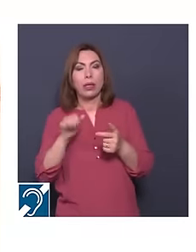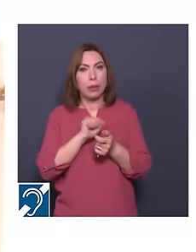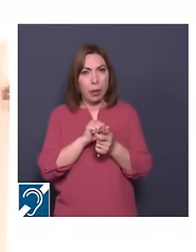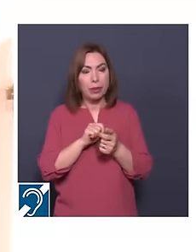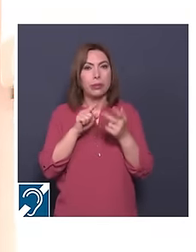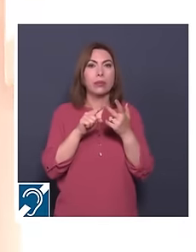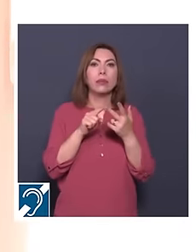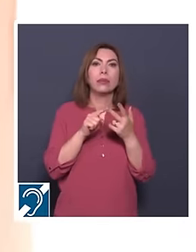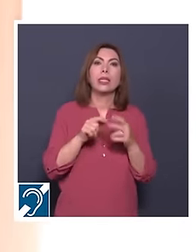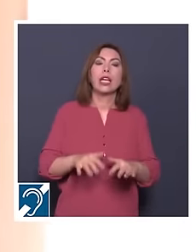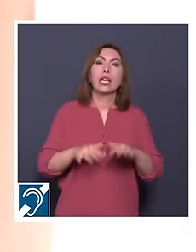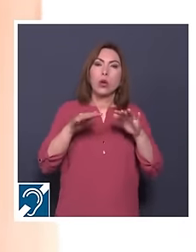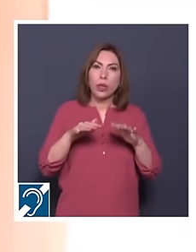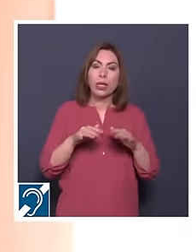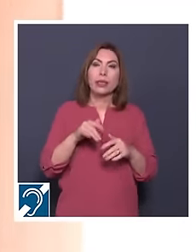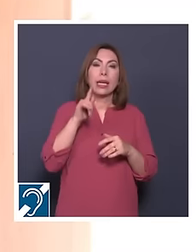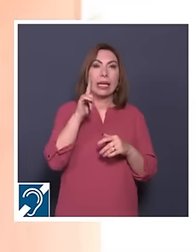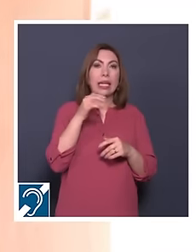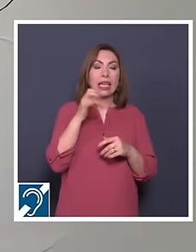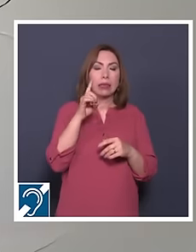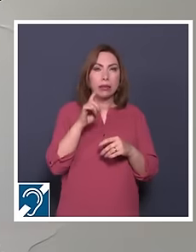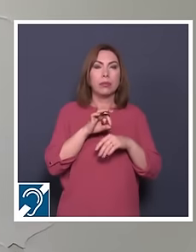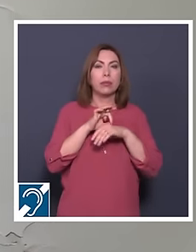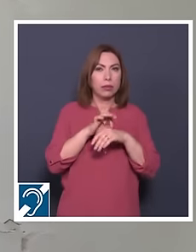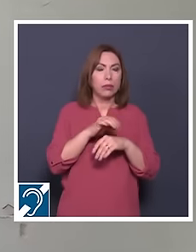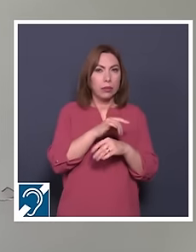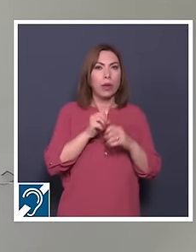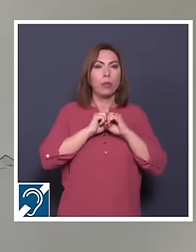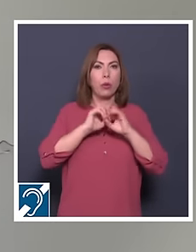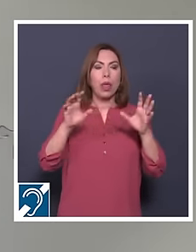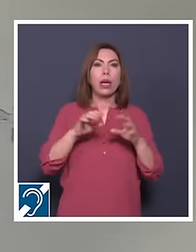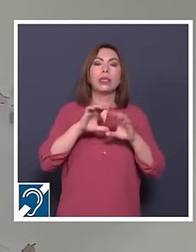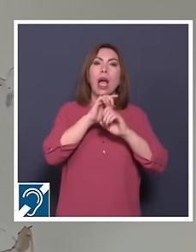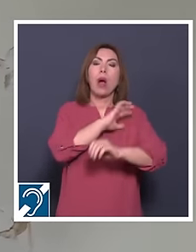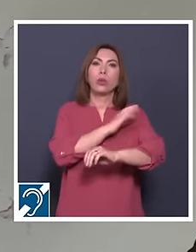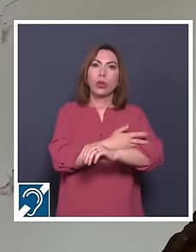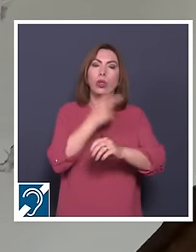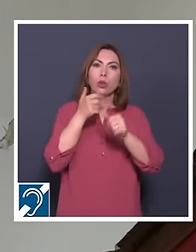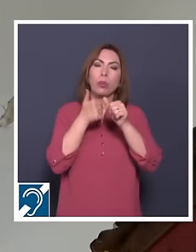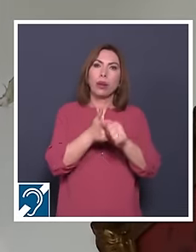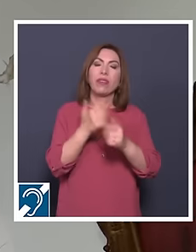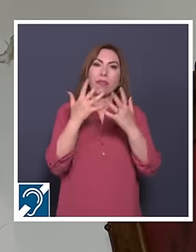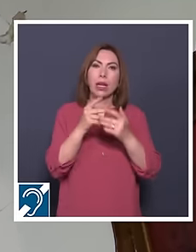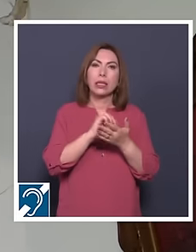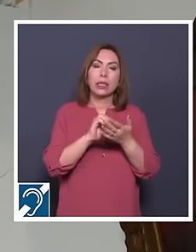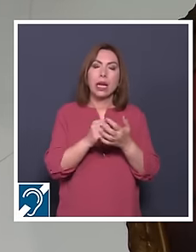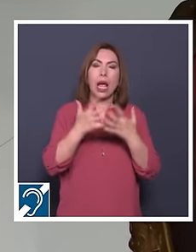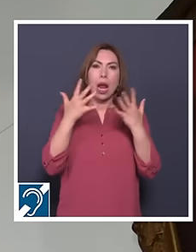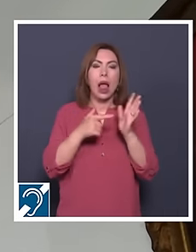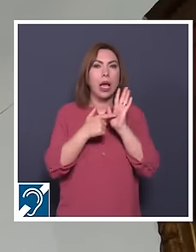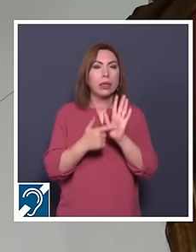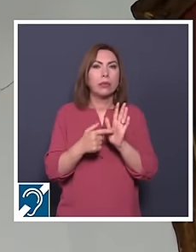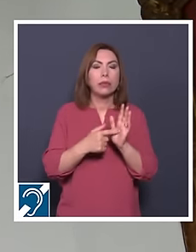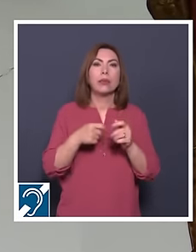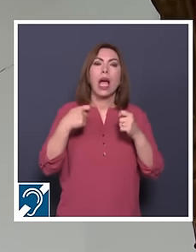și inundațiile. În ghidul publicat pe site-ul Autorității de Supraveghere Financiară scrie foarte clar: polița